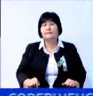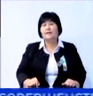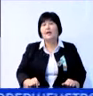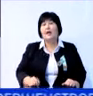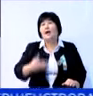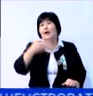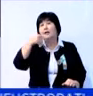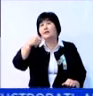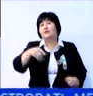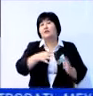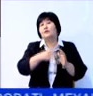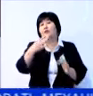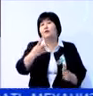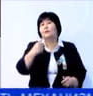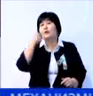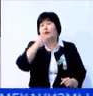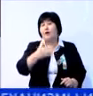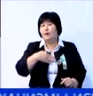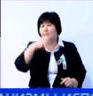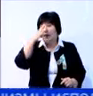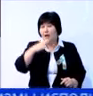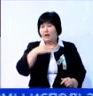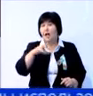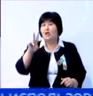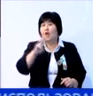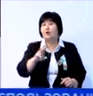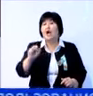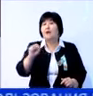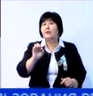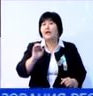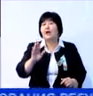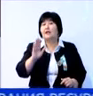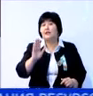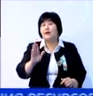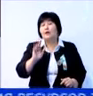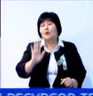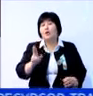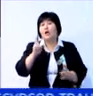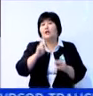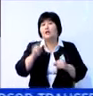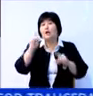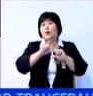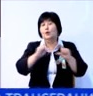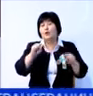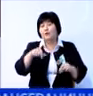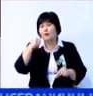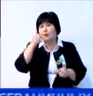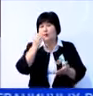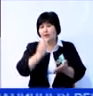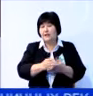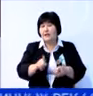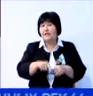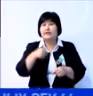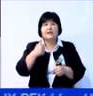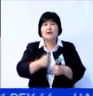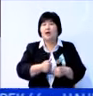Лето 1941 года для моего отца Науша Абдыкалыкова, который только закончил школу, этот год тоже стал одним из